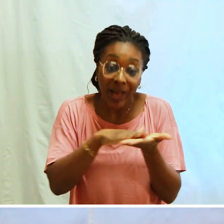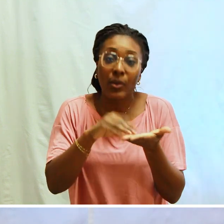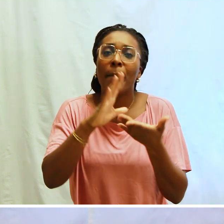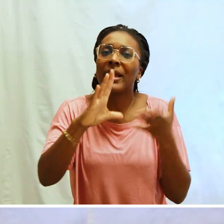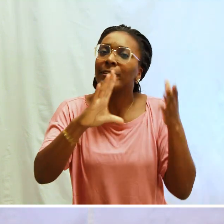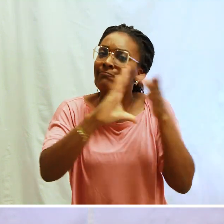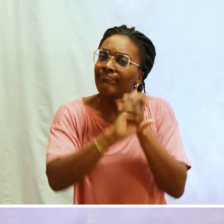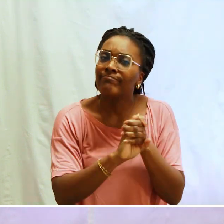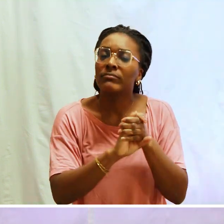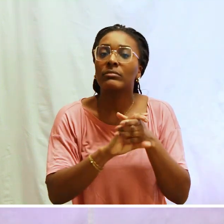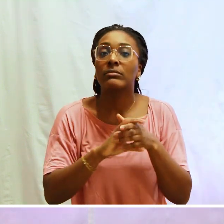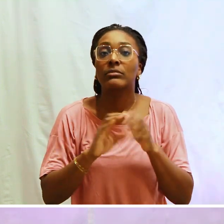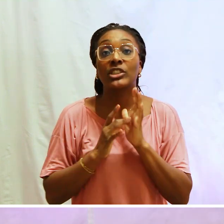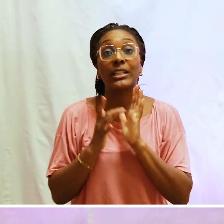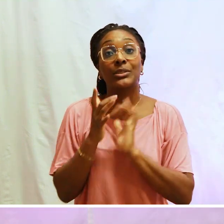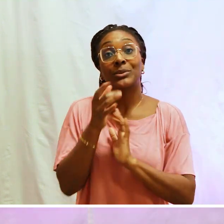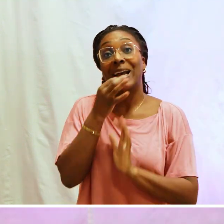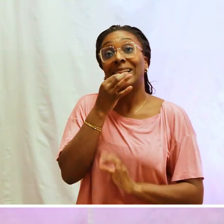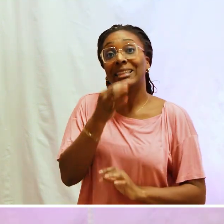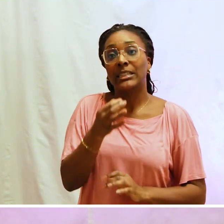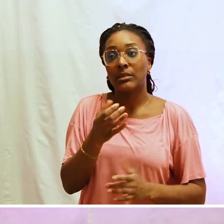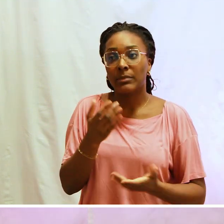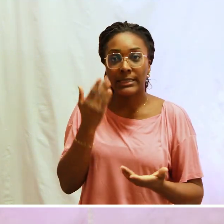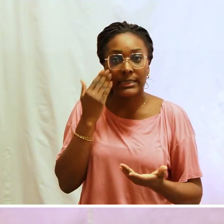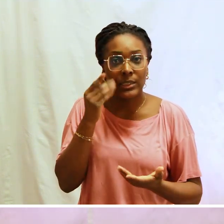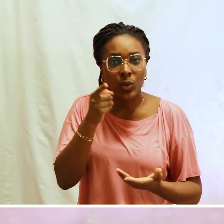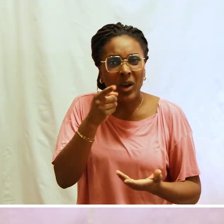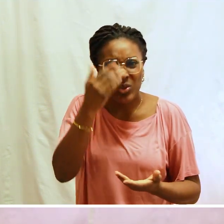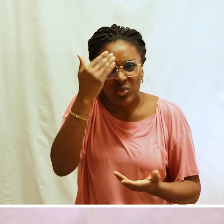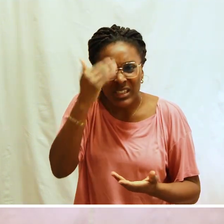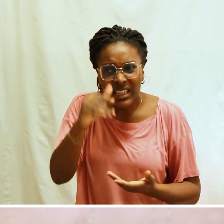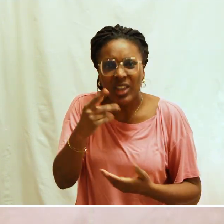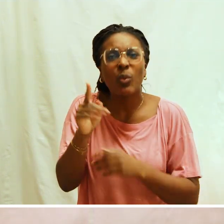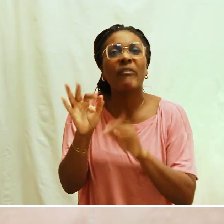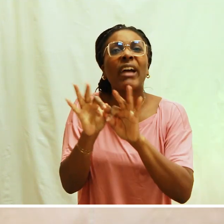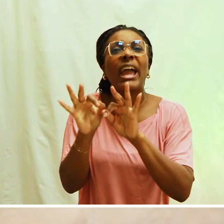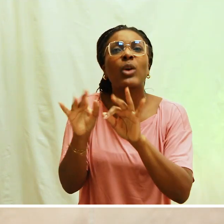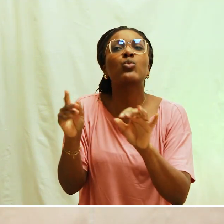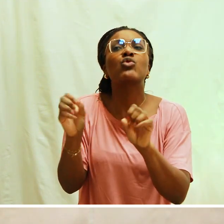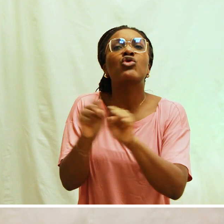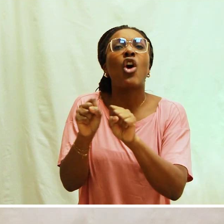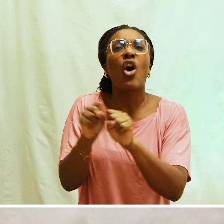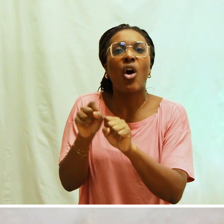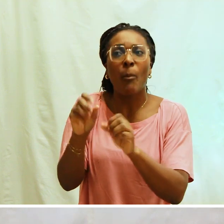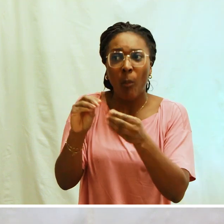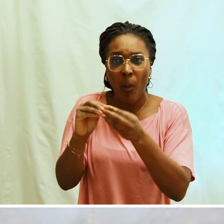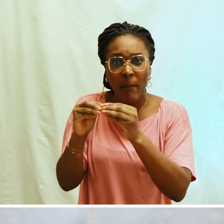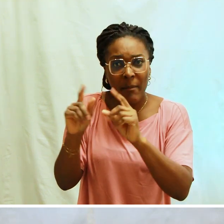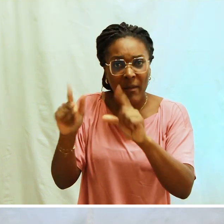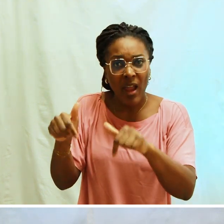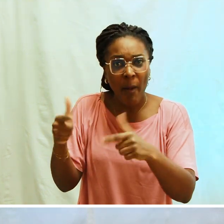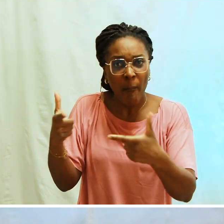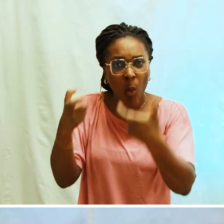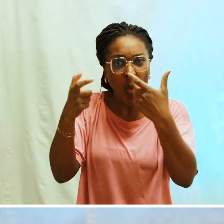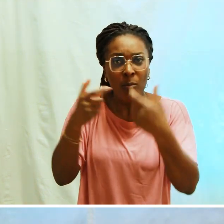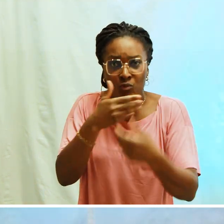Même Jésus va enseigner en disant, mais si tu sais que ton frère a quelque chose contre toi, mais va le trouver, réconcilie-toi. Fais cet